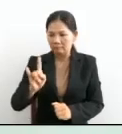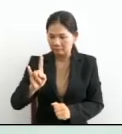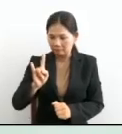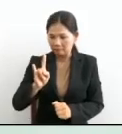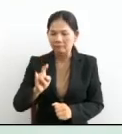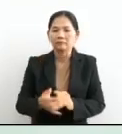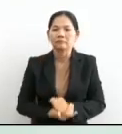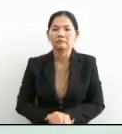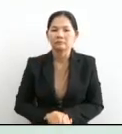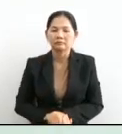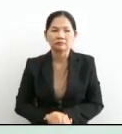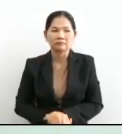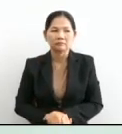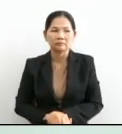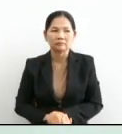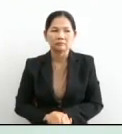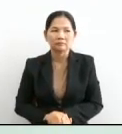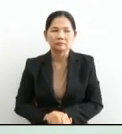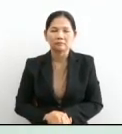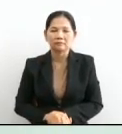con, chà.